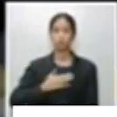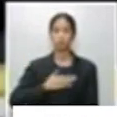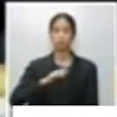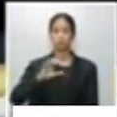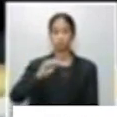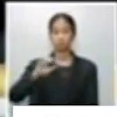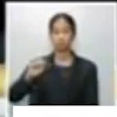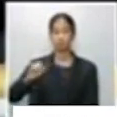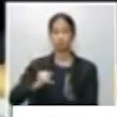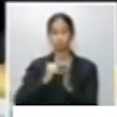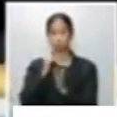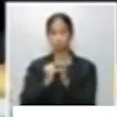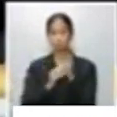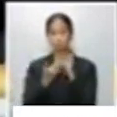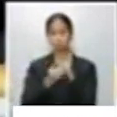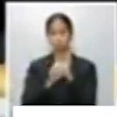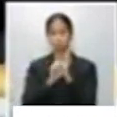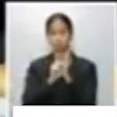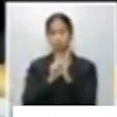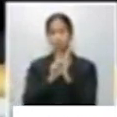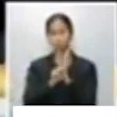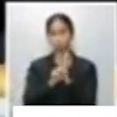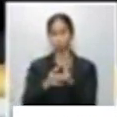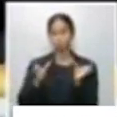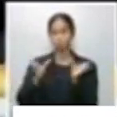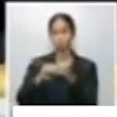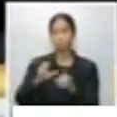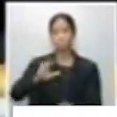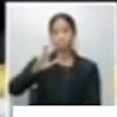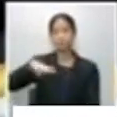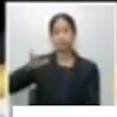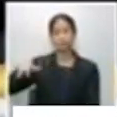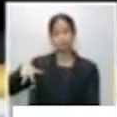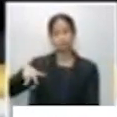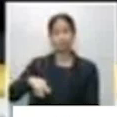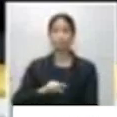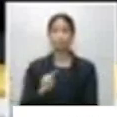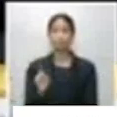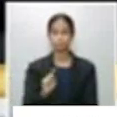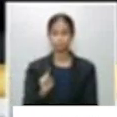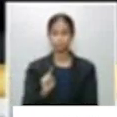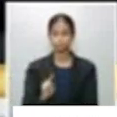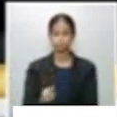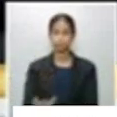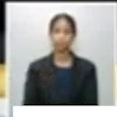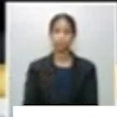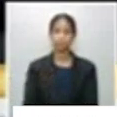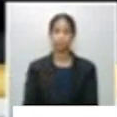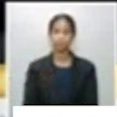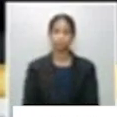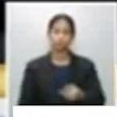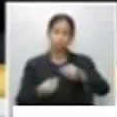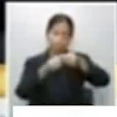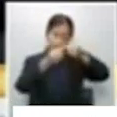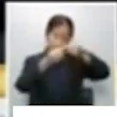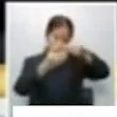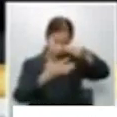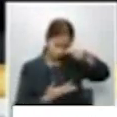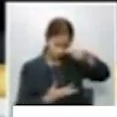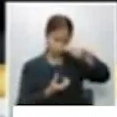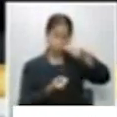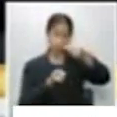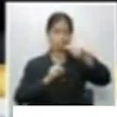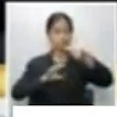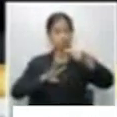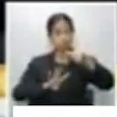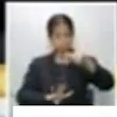จังหวัดสกลนครเขต2พรรคเพื่อไทยท่านประธานครับยัตติทั้ง14ยัตติของผู้แทนราษ